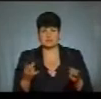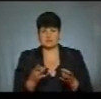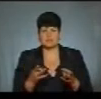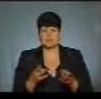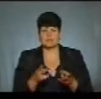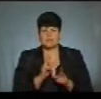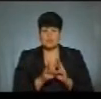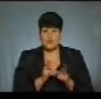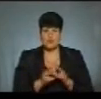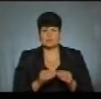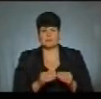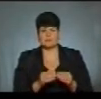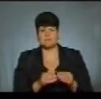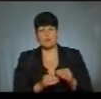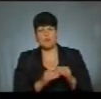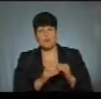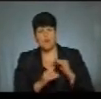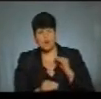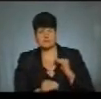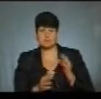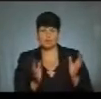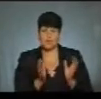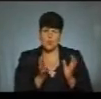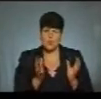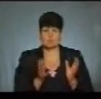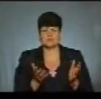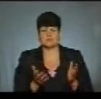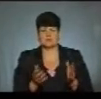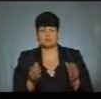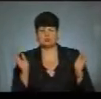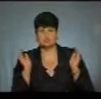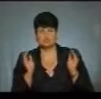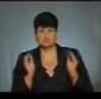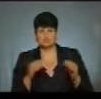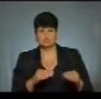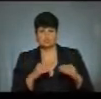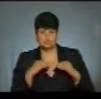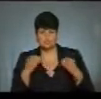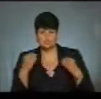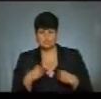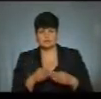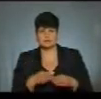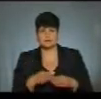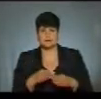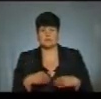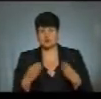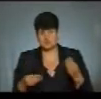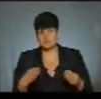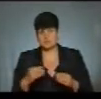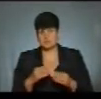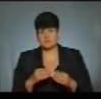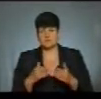речі, постіль, подушка, ковдра, сумка, і роздається це випускникам інтернатних закладів. Ми залучаємо